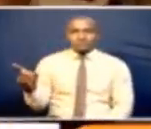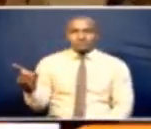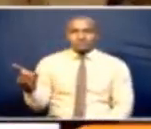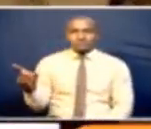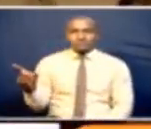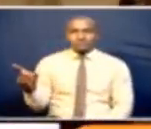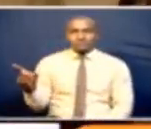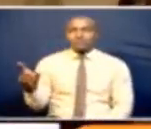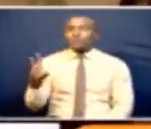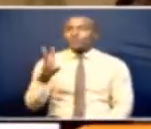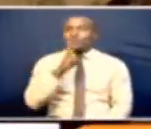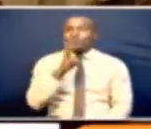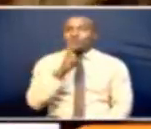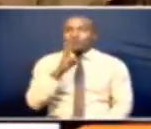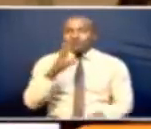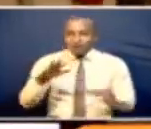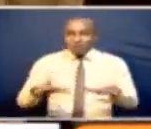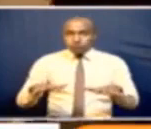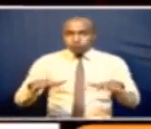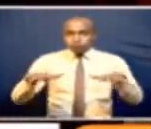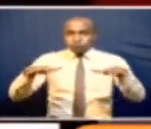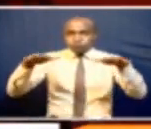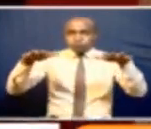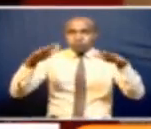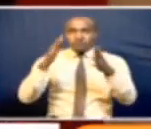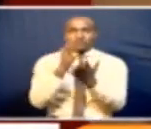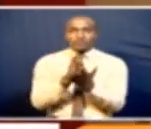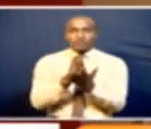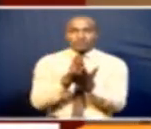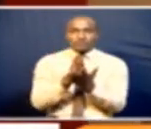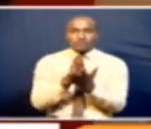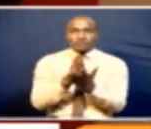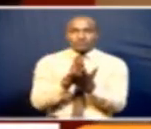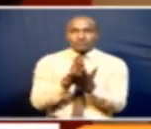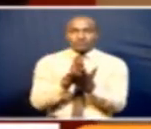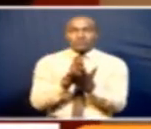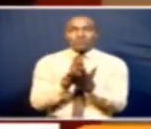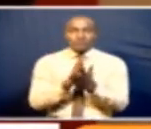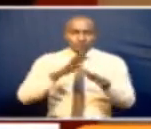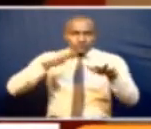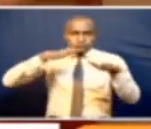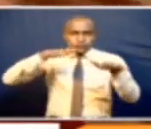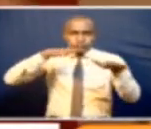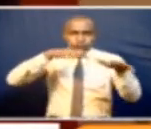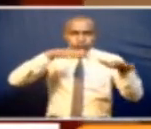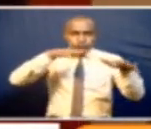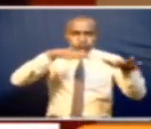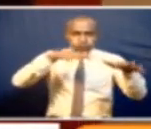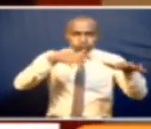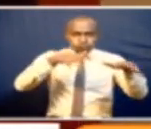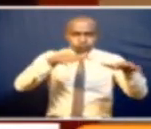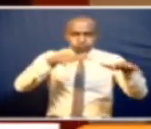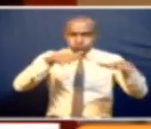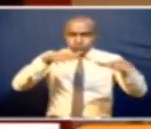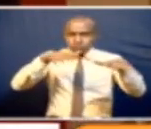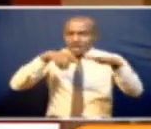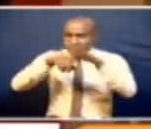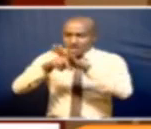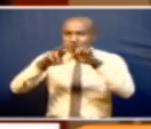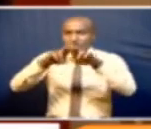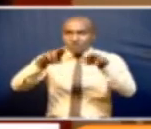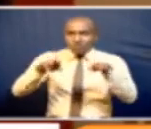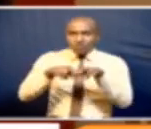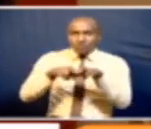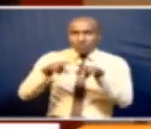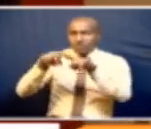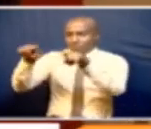The water was reaching here, and I think it's because the water was coming in slowly, and by the time it hits every other room, so the levels in this